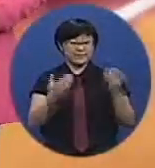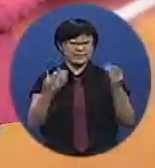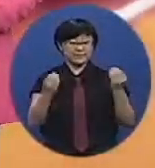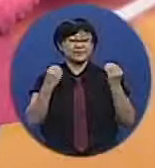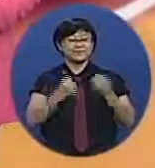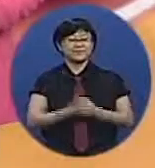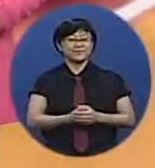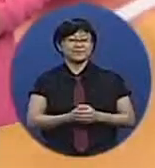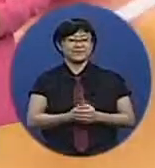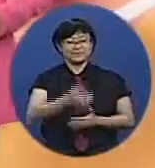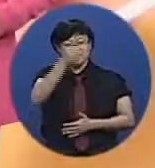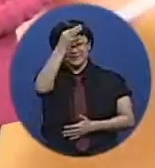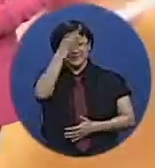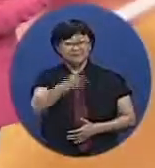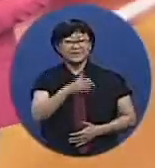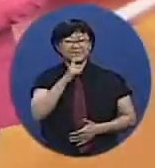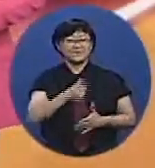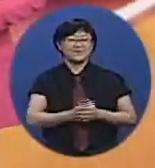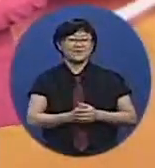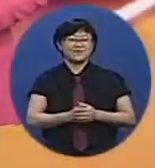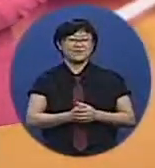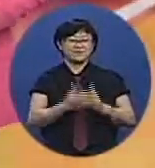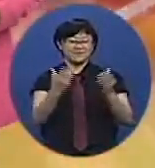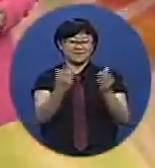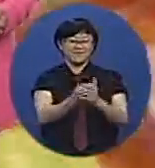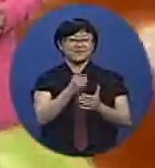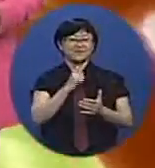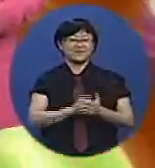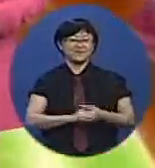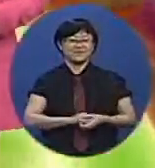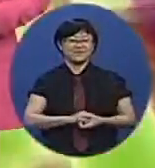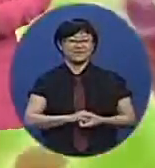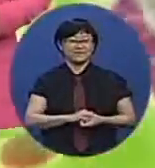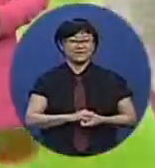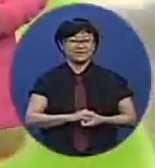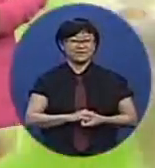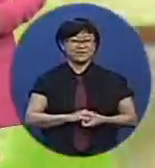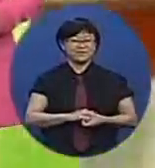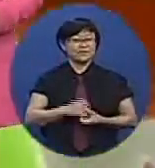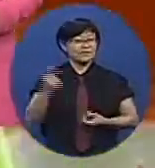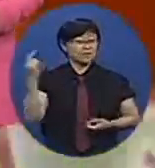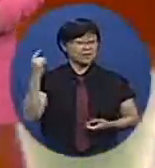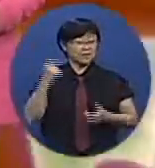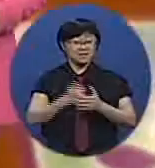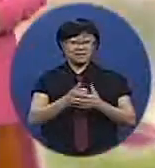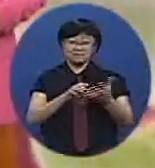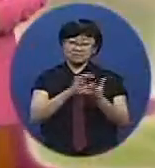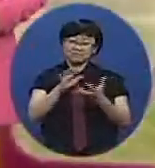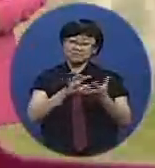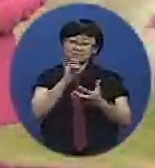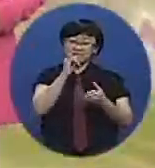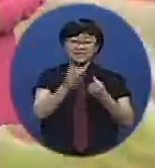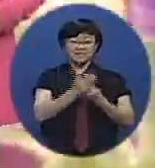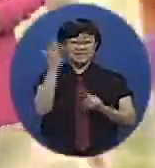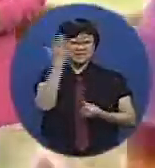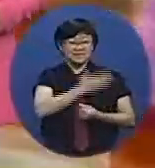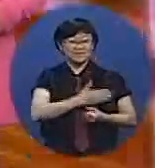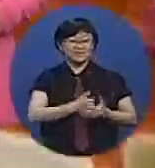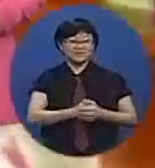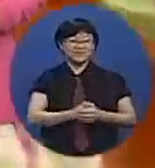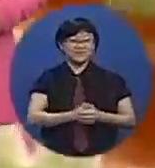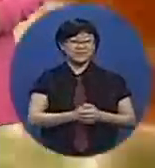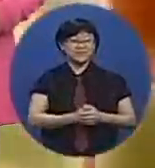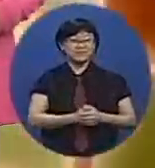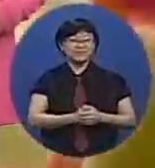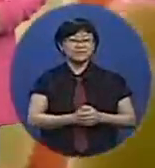예. 예 죄송합니다. 예. 아, 그래서 완전히 껐습니다. 예. 아, 끄셨어요? 예. 그래서 소리가 좀 깨끗하지 못했는데요. 예,